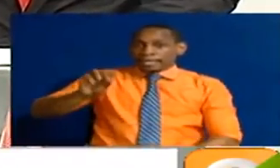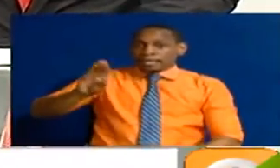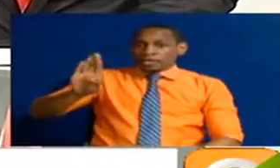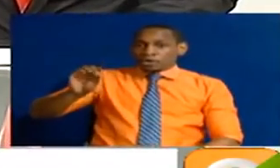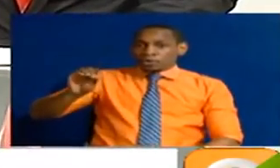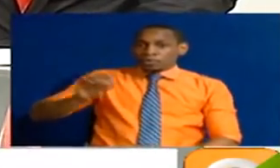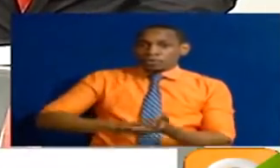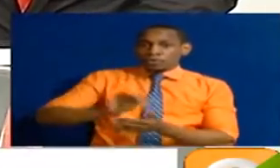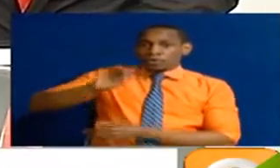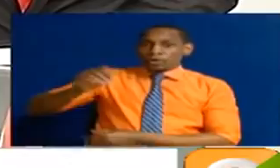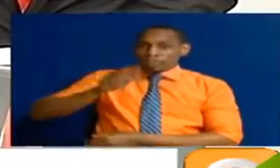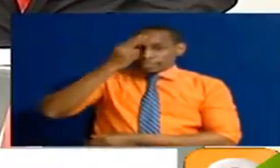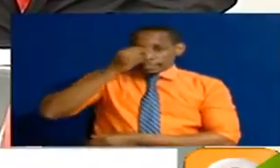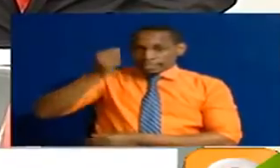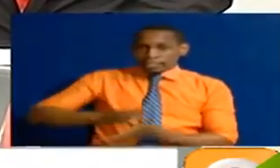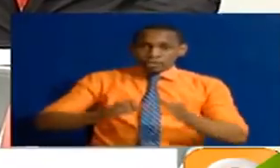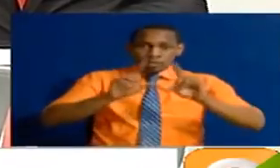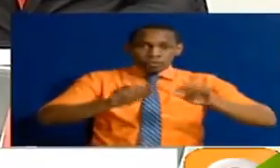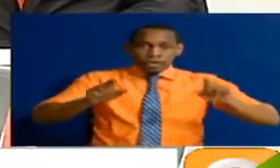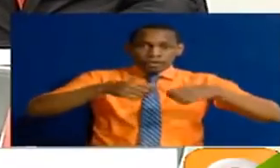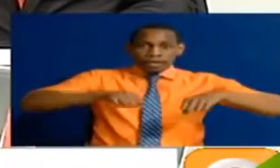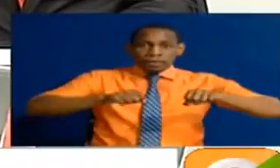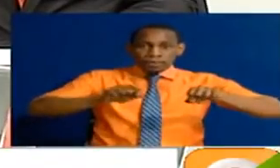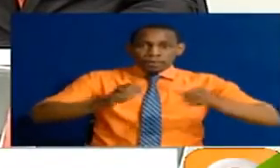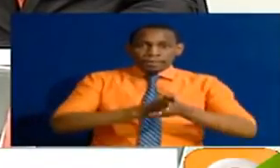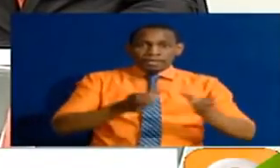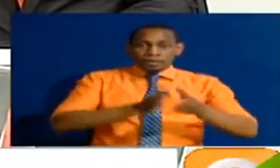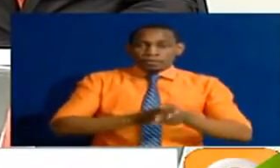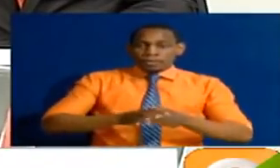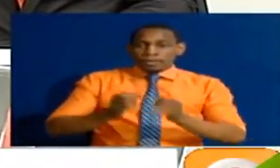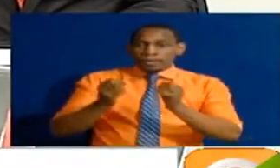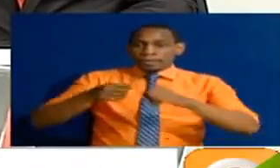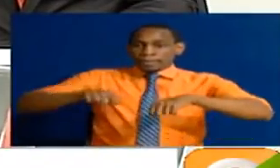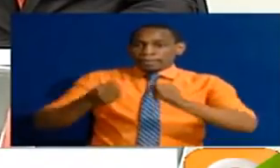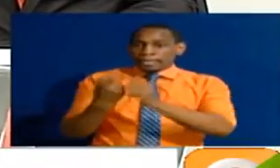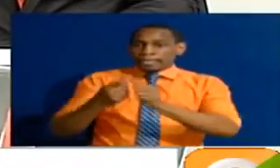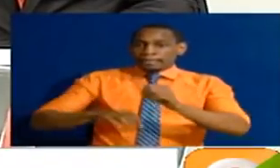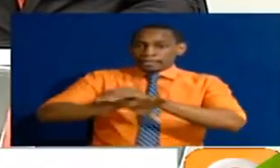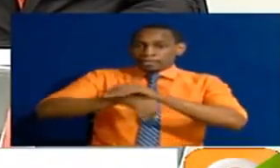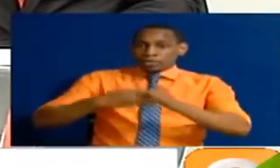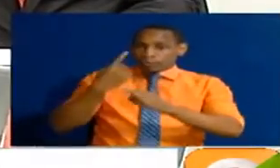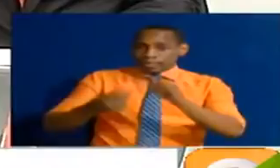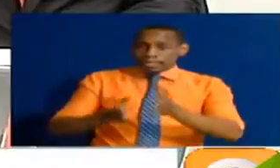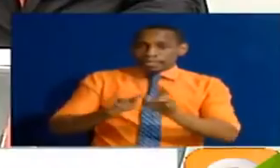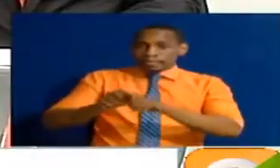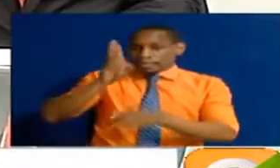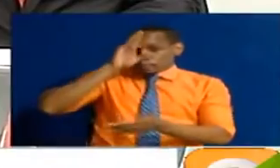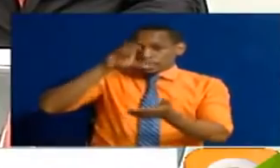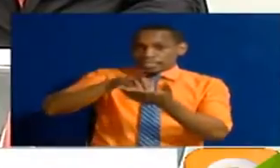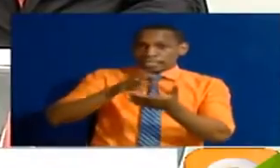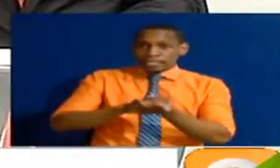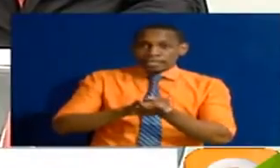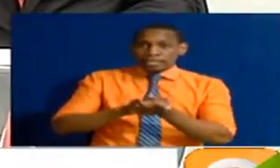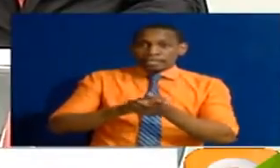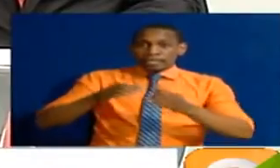Loitokitok, kaunti ya Kajiado. Naam, kwa mujibu wa hudumu wa bodaboda, pikipiki 11 zimeibwa mwaka huu huku kituo cha polisi cha Rombo